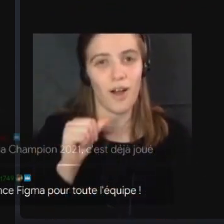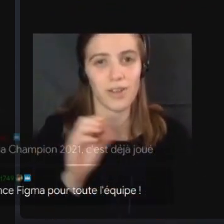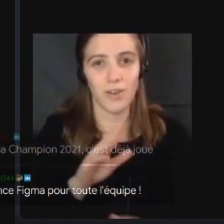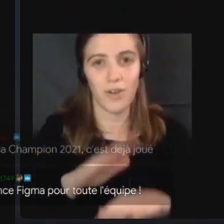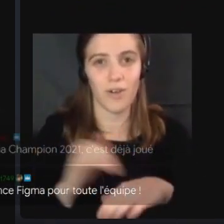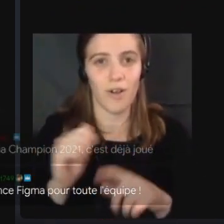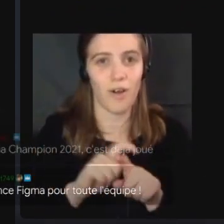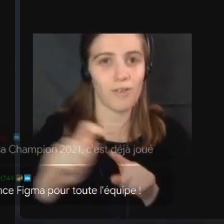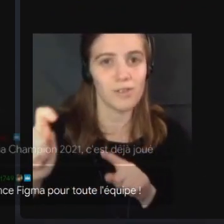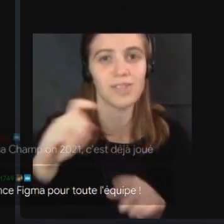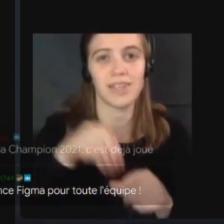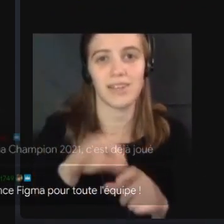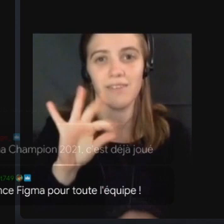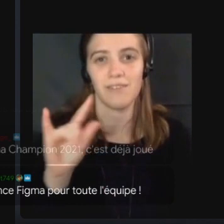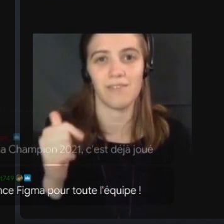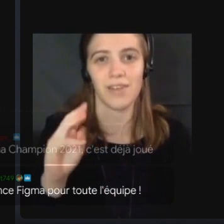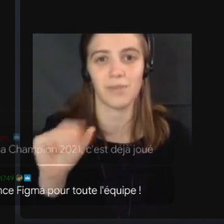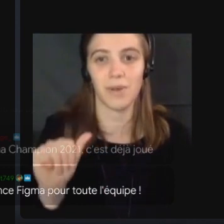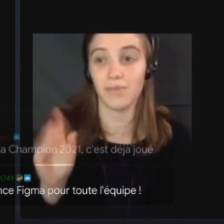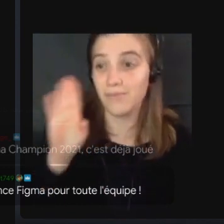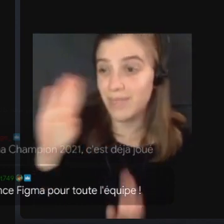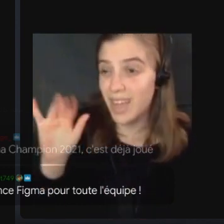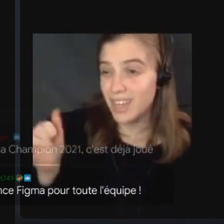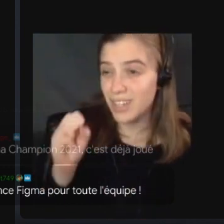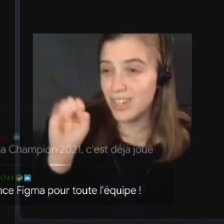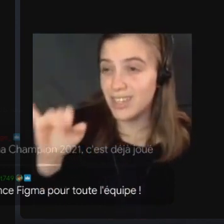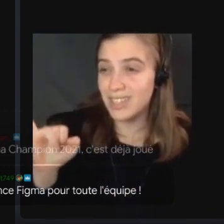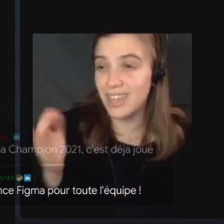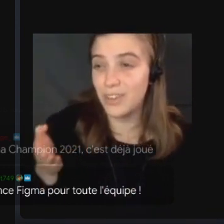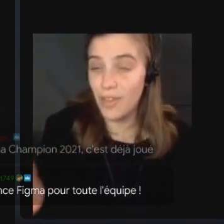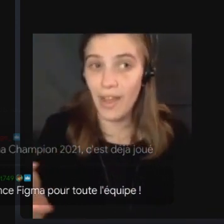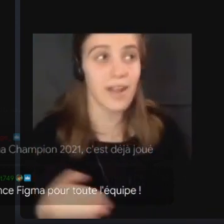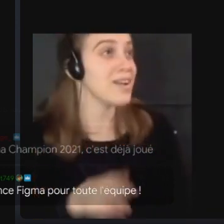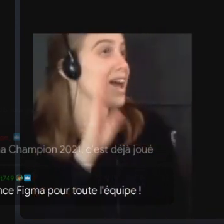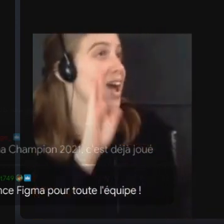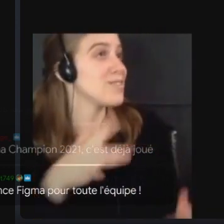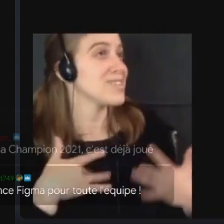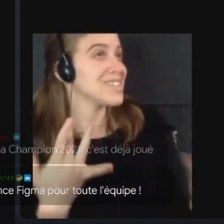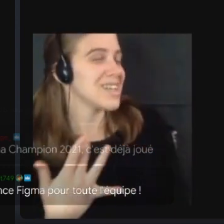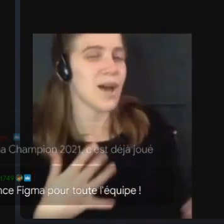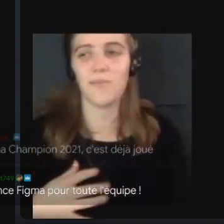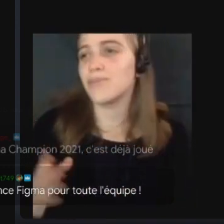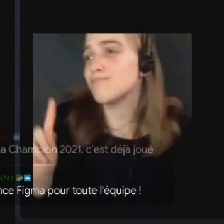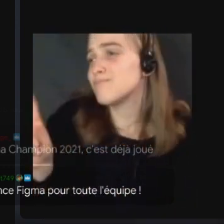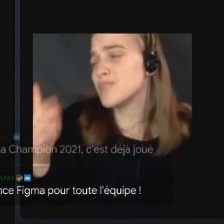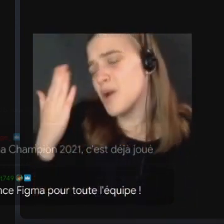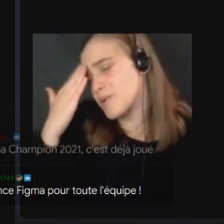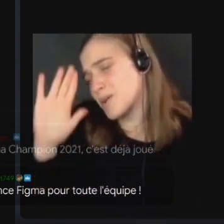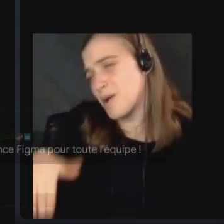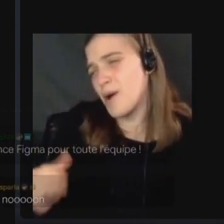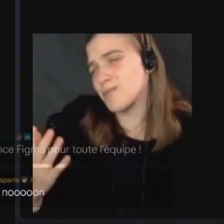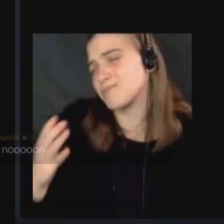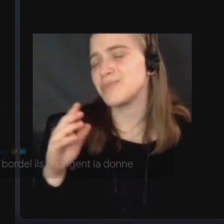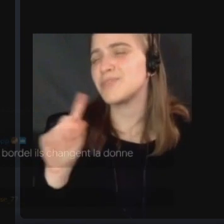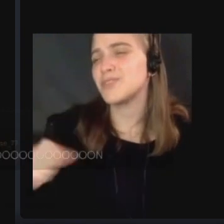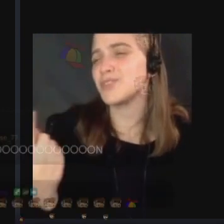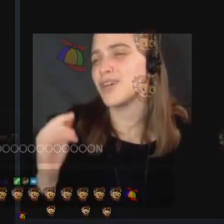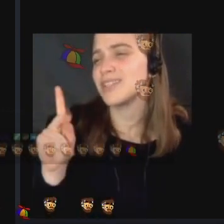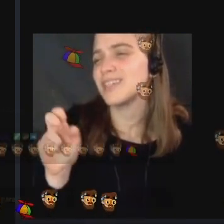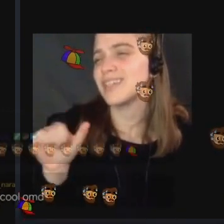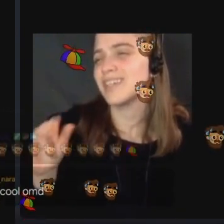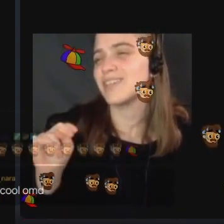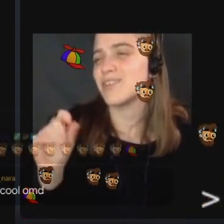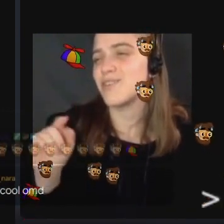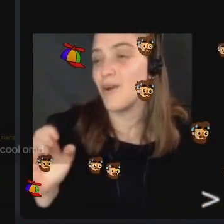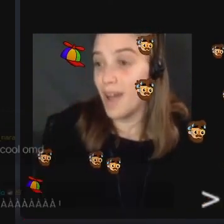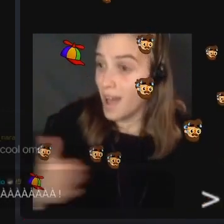ouf. You there? Licence Figma pour toute l'équipe. Not much, just keynoting. Happy Keynoting. happy FigJam